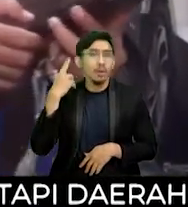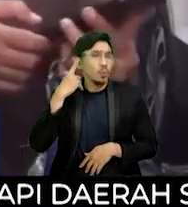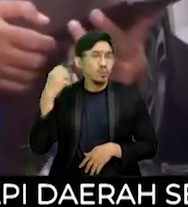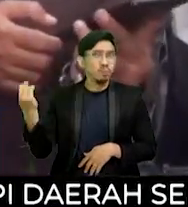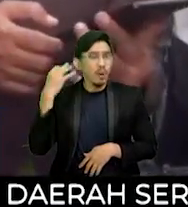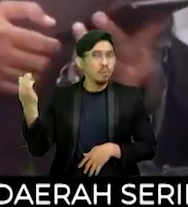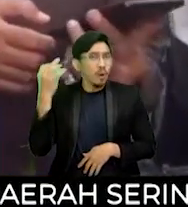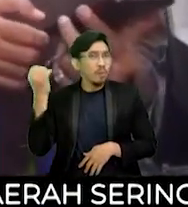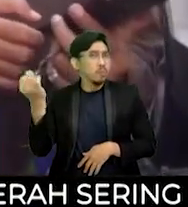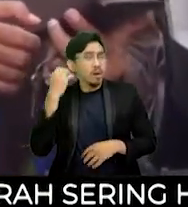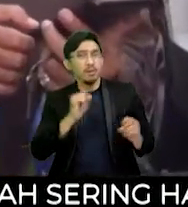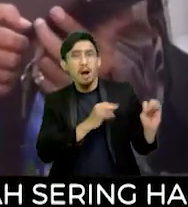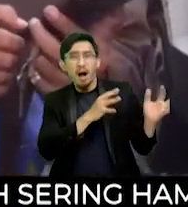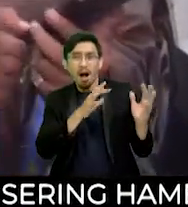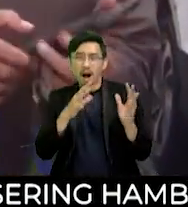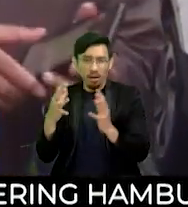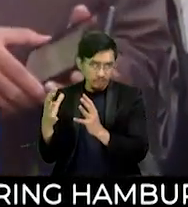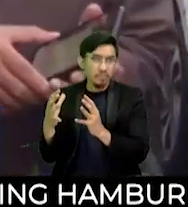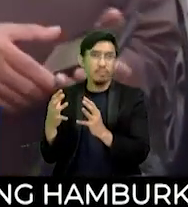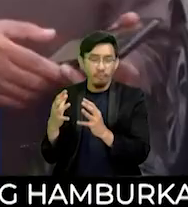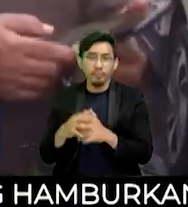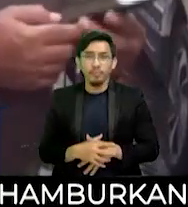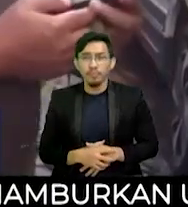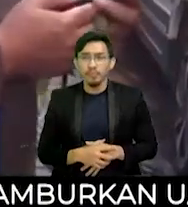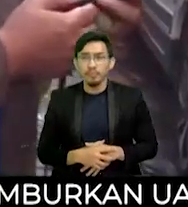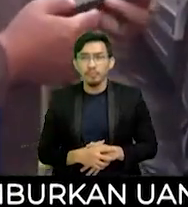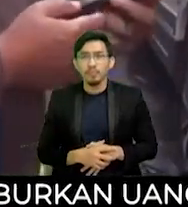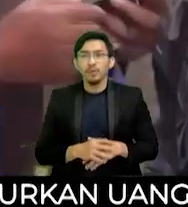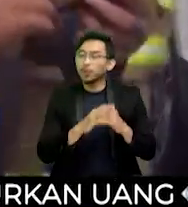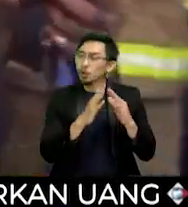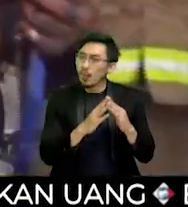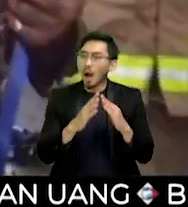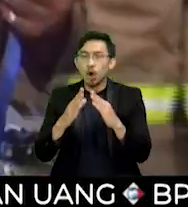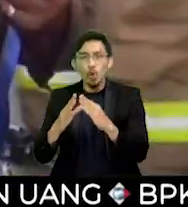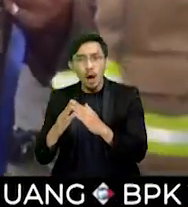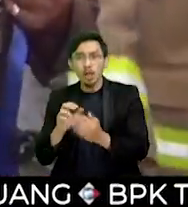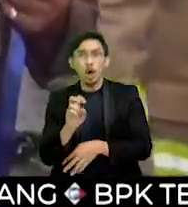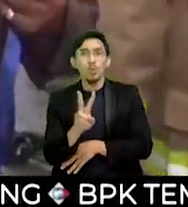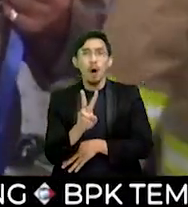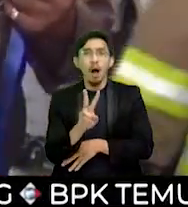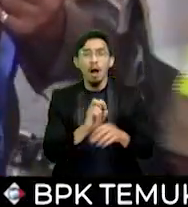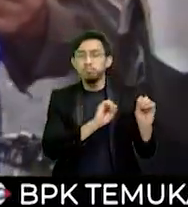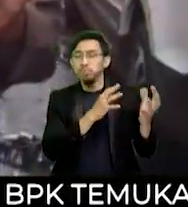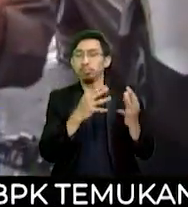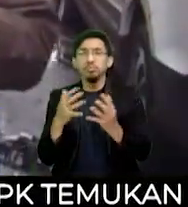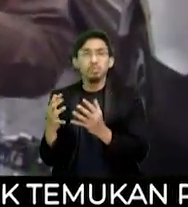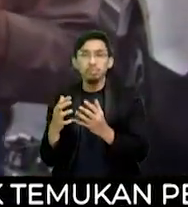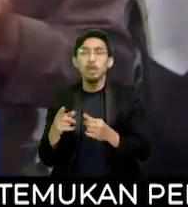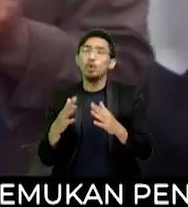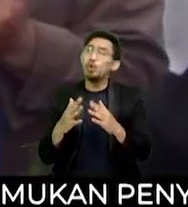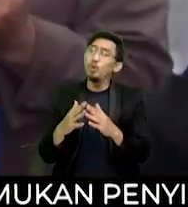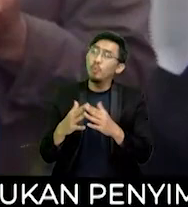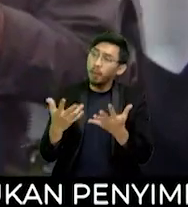jangkauannya Ada berapa rumah terbakar 1/2 mah itu tepatnya di samping itu rumah Vespa menerangkan asal-usul ini tempat tinggal